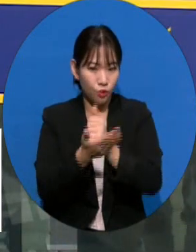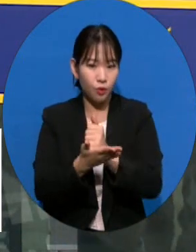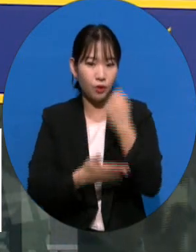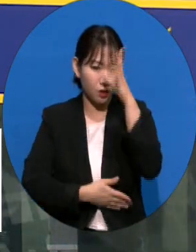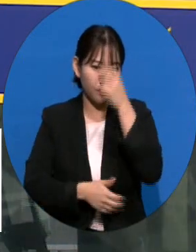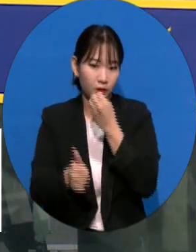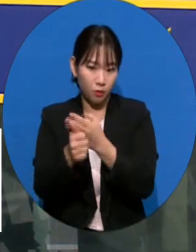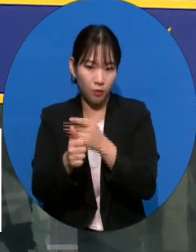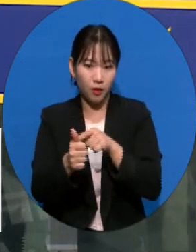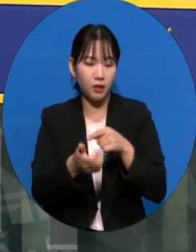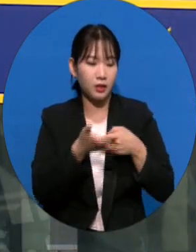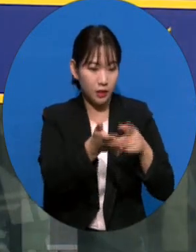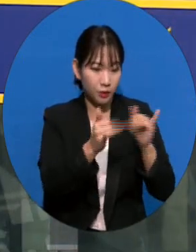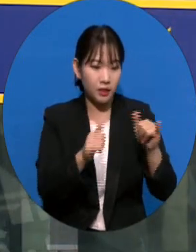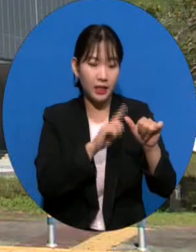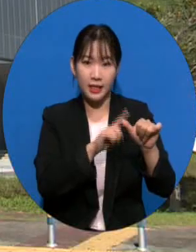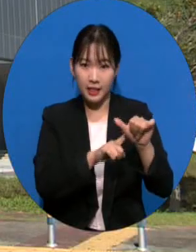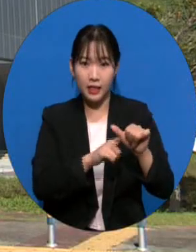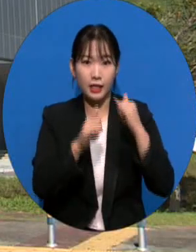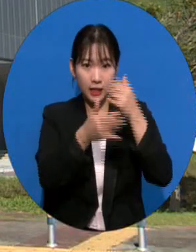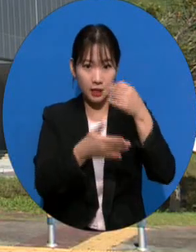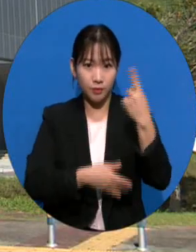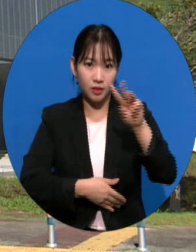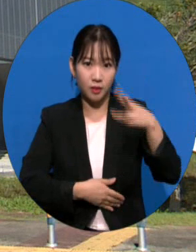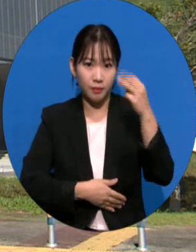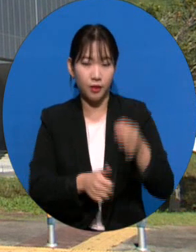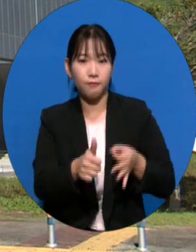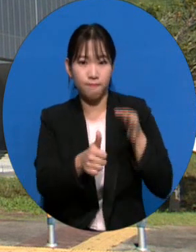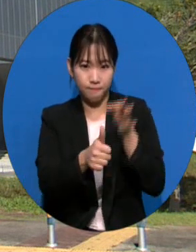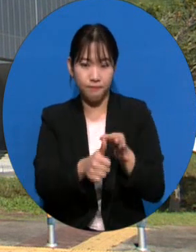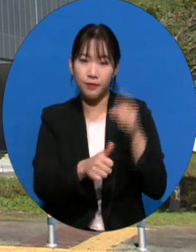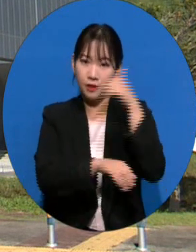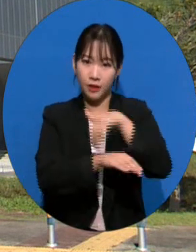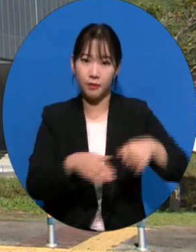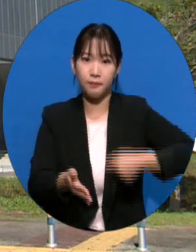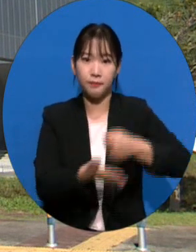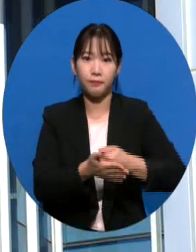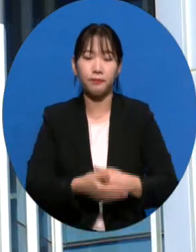검찰에 고발하고 제보자 A씨에게 포상금 1,300만 원을 지급하기로 결정했습니다.